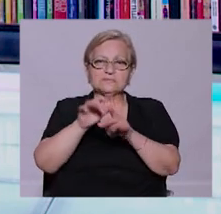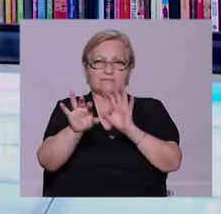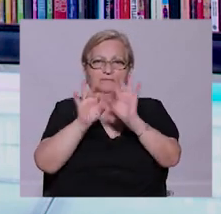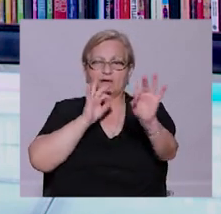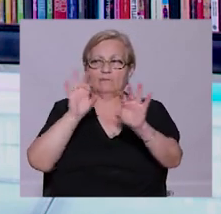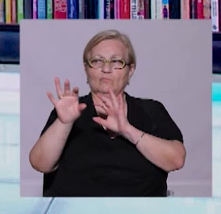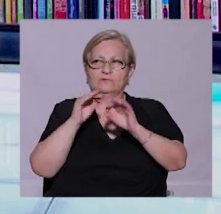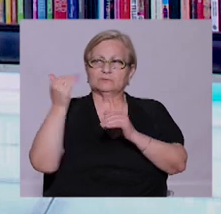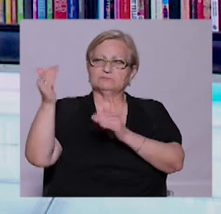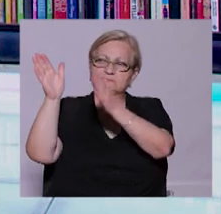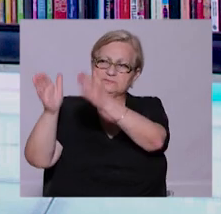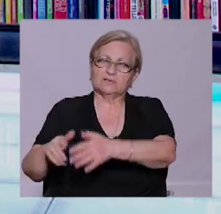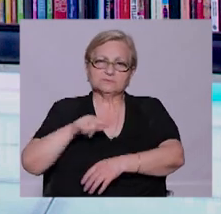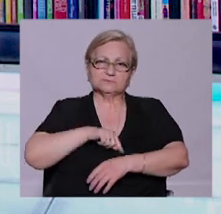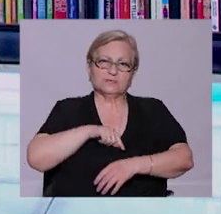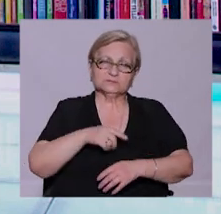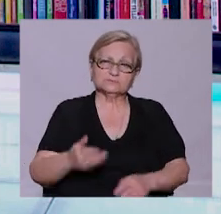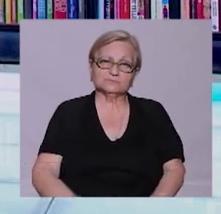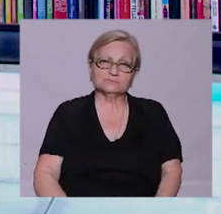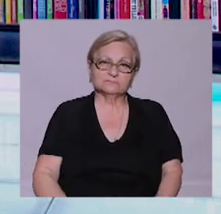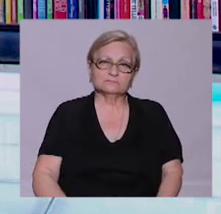მის დასახასიათებლად.